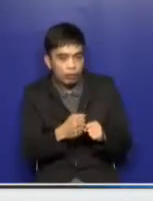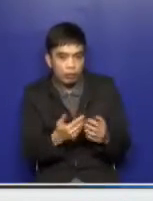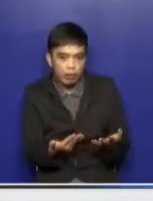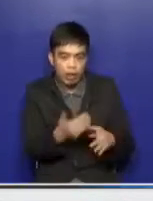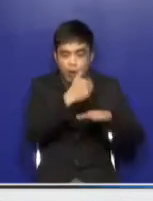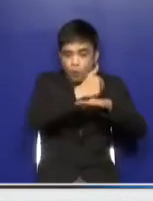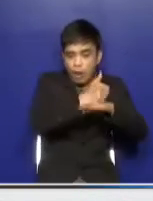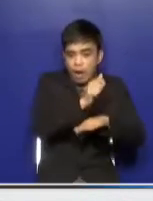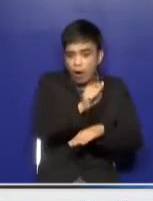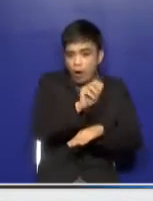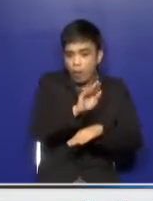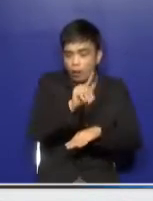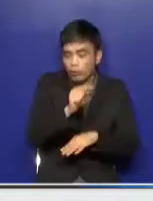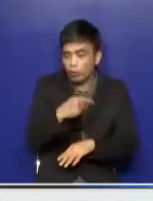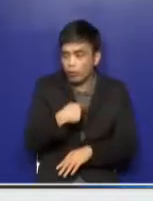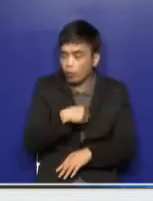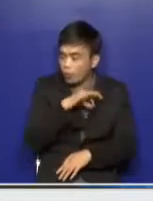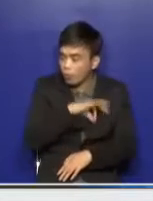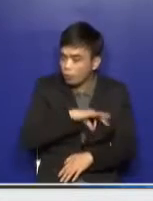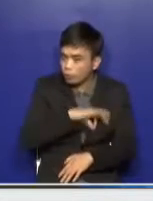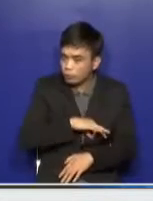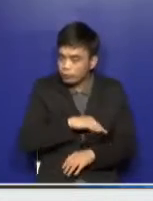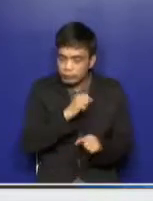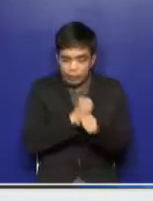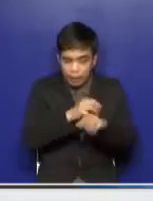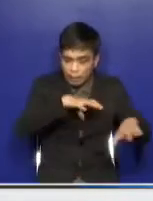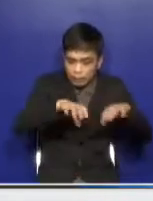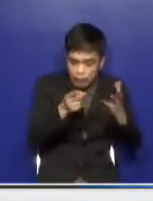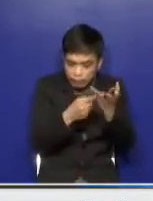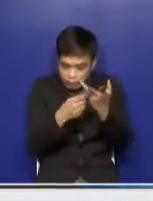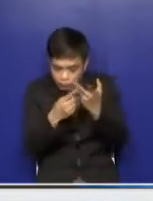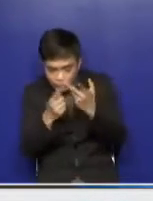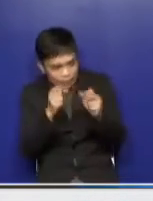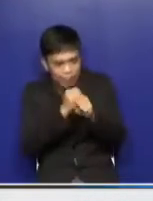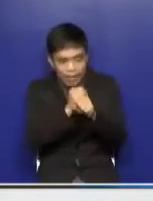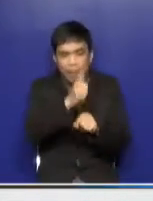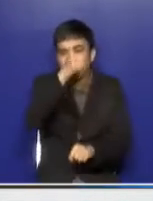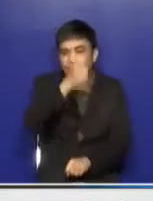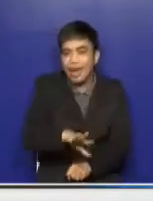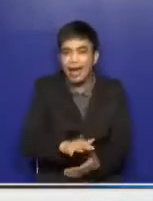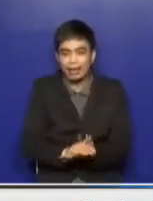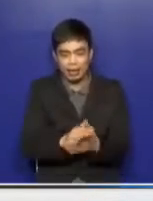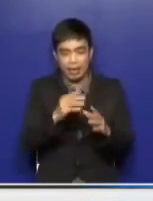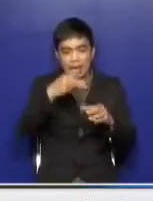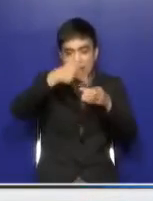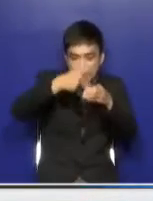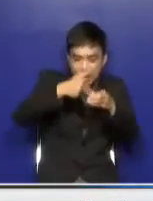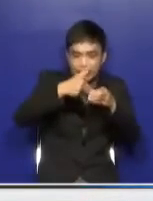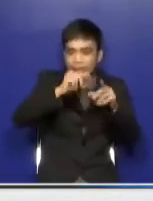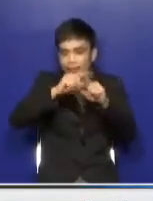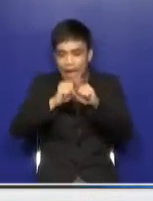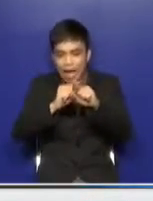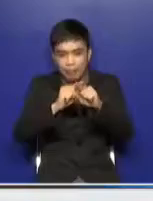ต.ต่างๆเขาก็ไม่สามารถที่จะคำนวณตัวเลขผันผวนนี้ได้ซึ่งทางสำนักงานตรวจเงินแผ่นดิน